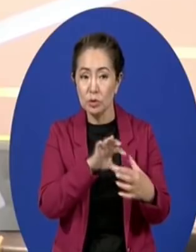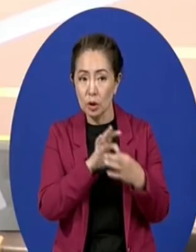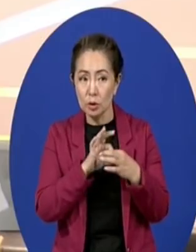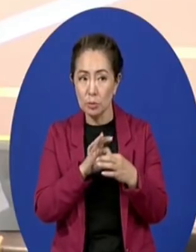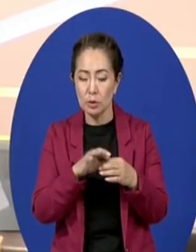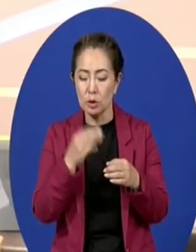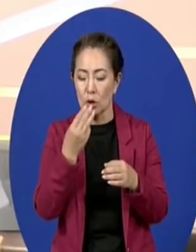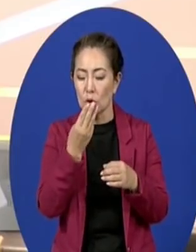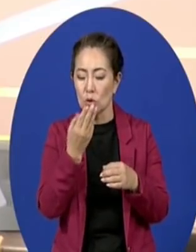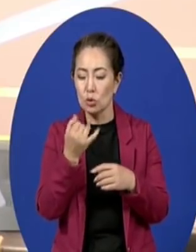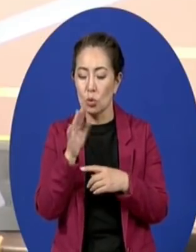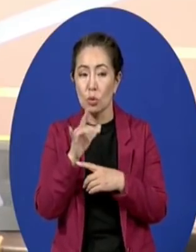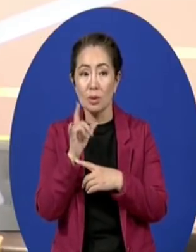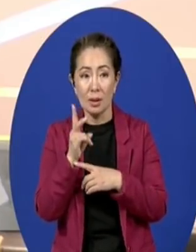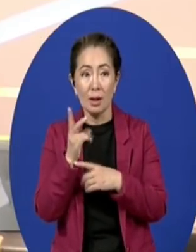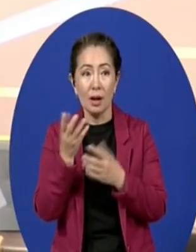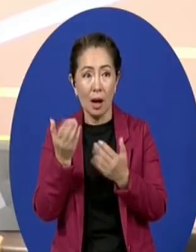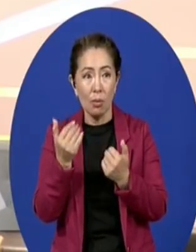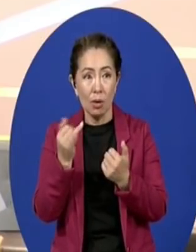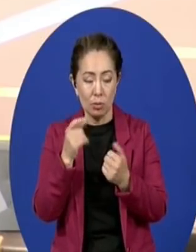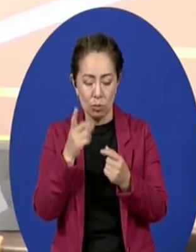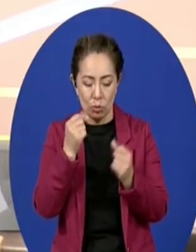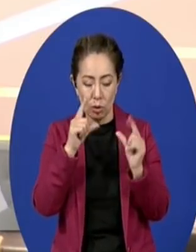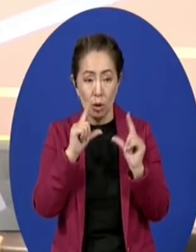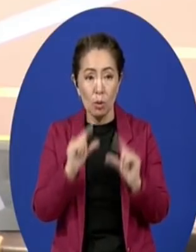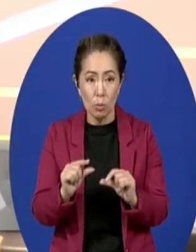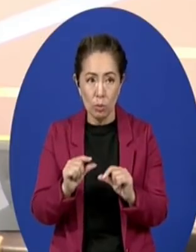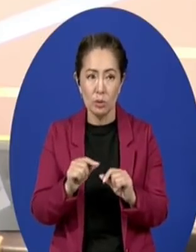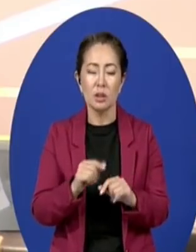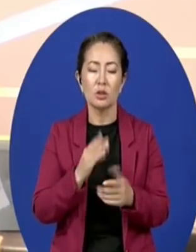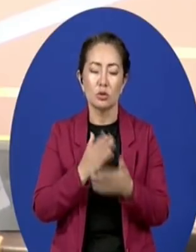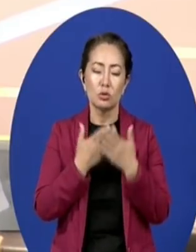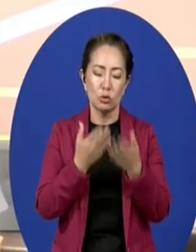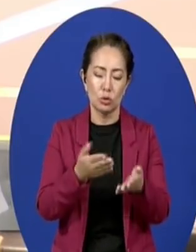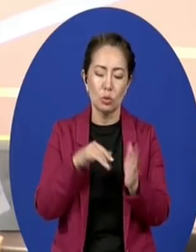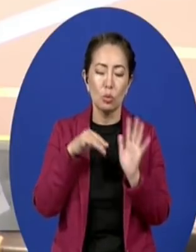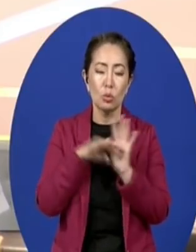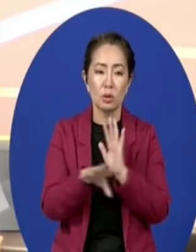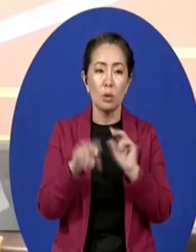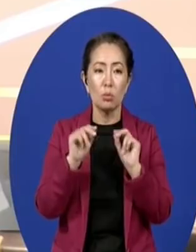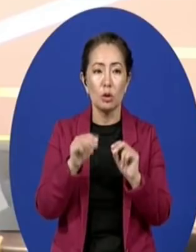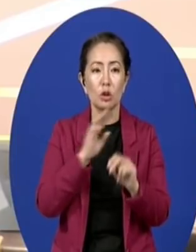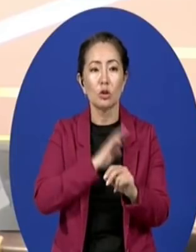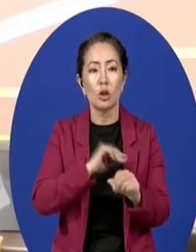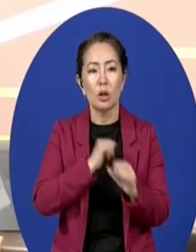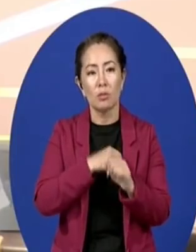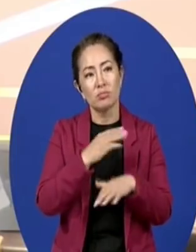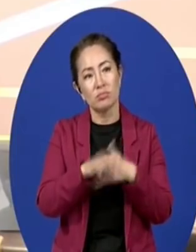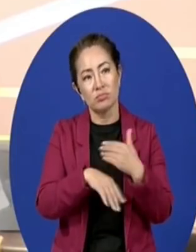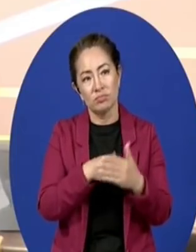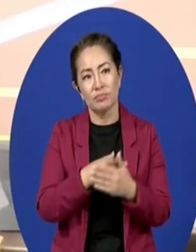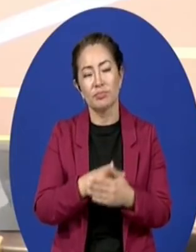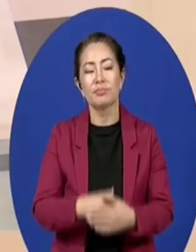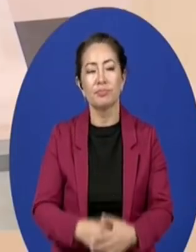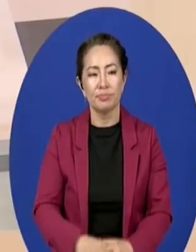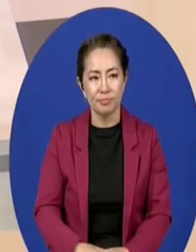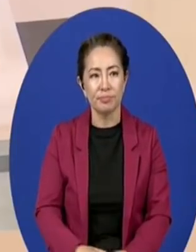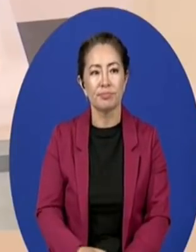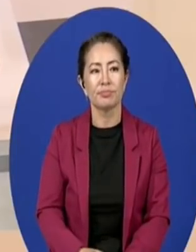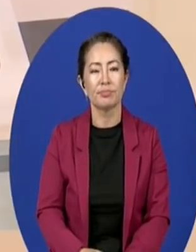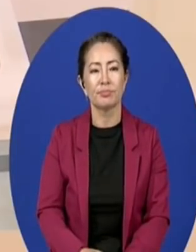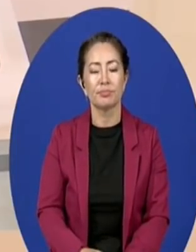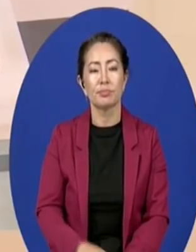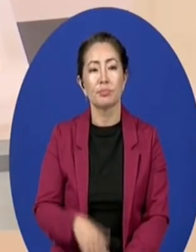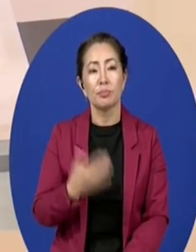хүмүүс шуудангийн үйлчилгээ их авч байгаа үед бол үнэ буулгасан байгаа. Илүү хямдруулж хүртээмжтэй болох тал дээр нь бол нэлээ одоо шаргуу ажиллаж байгаа гэсэн